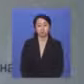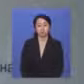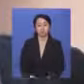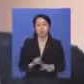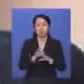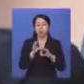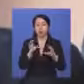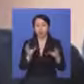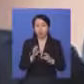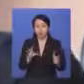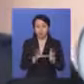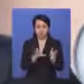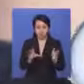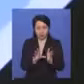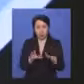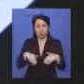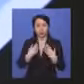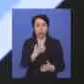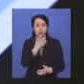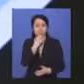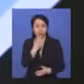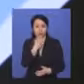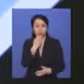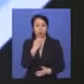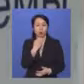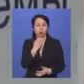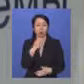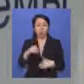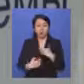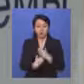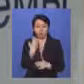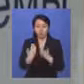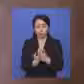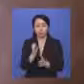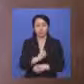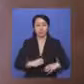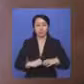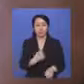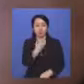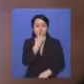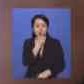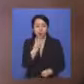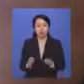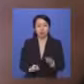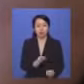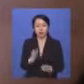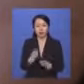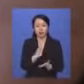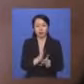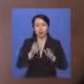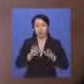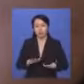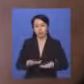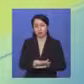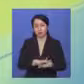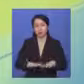Беречь энергию и давать тепло. Зеленая новинка. Инновационные системы отопления появились на местном